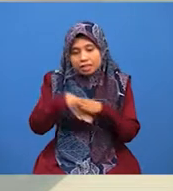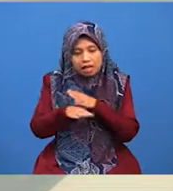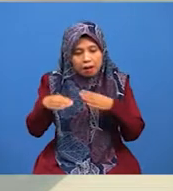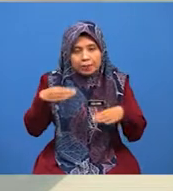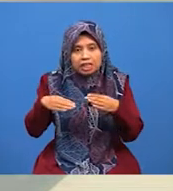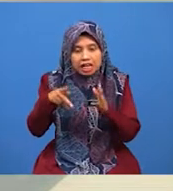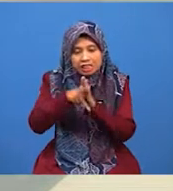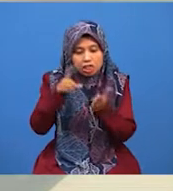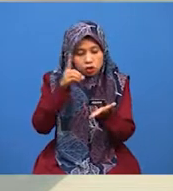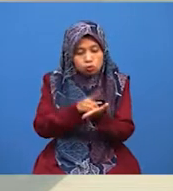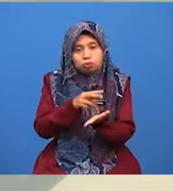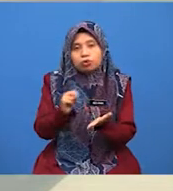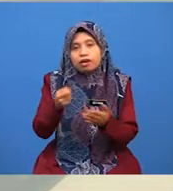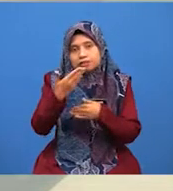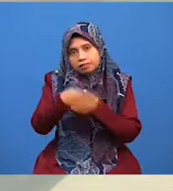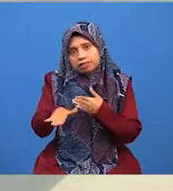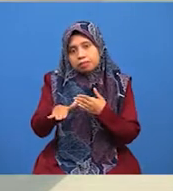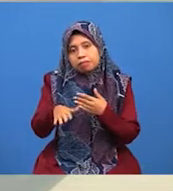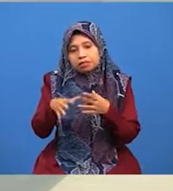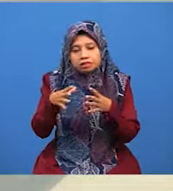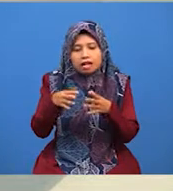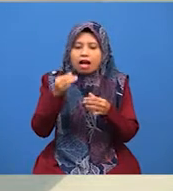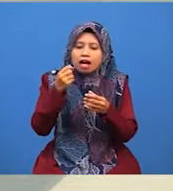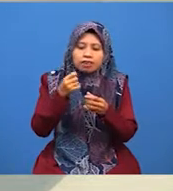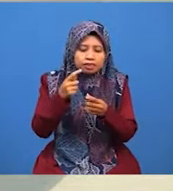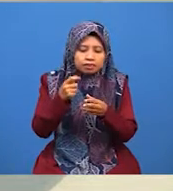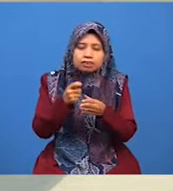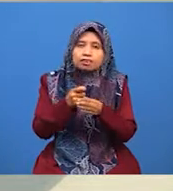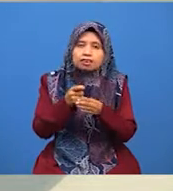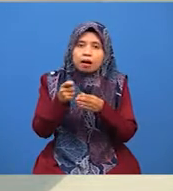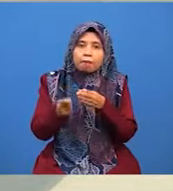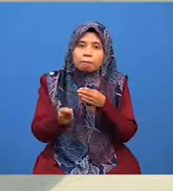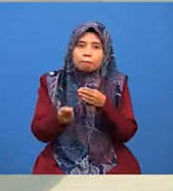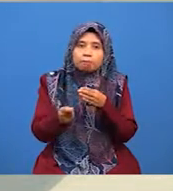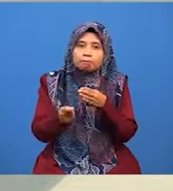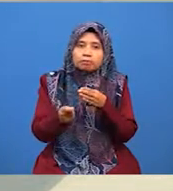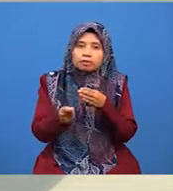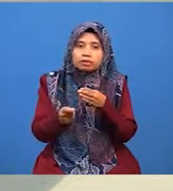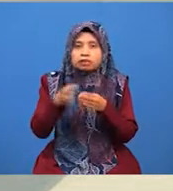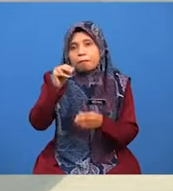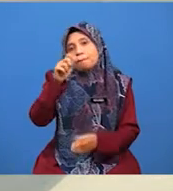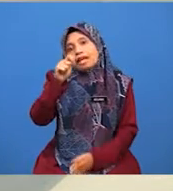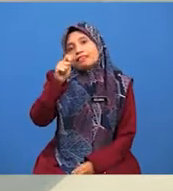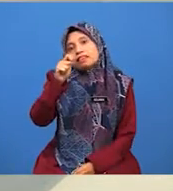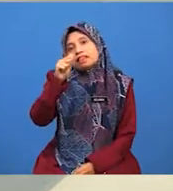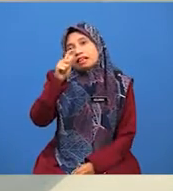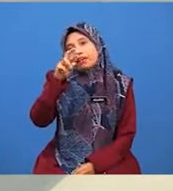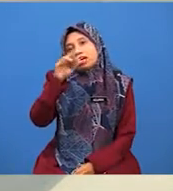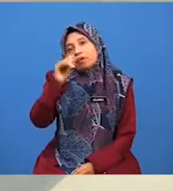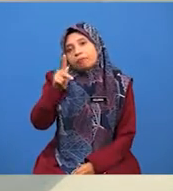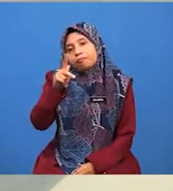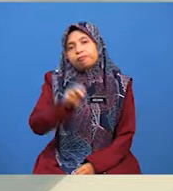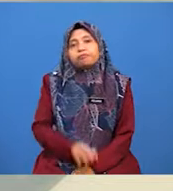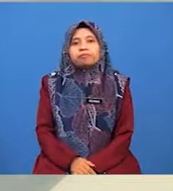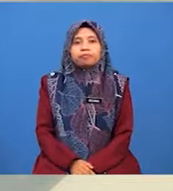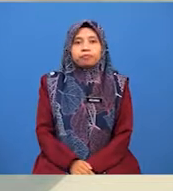dalam bidang kedoktoran selepas menamatkan pengajian di peringkat matrikulasi.